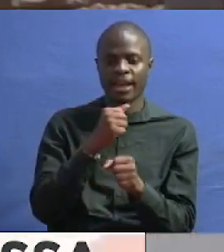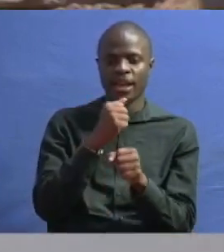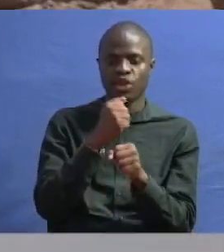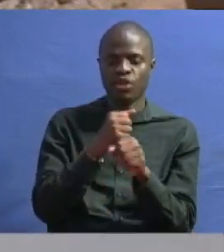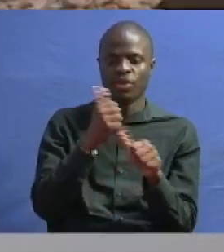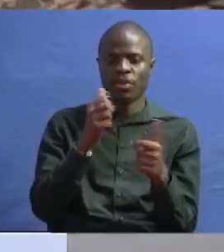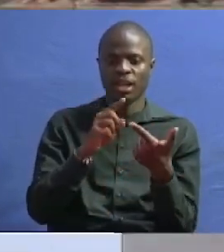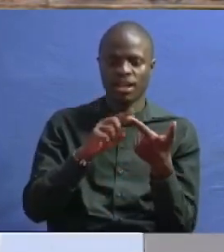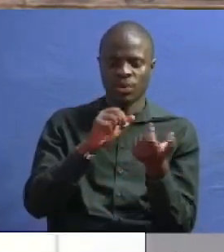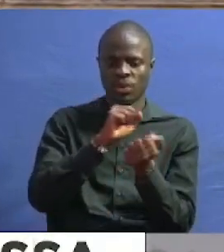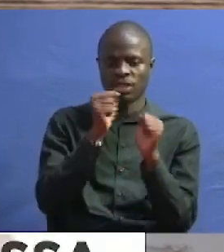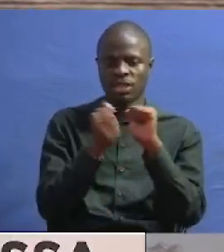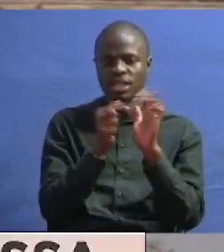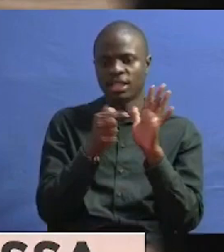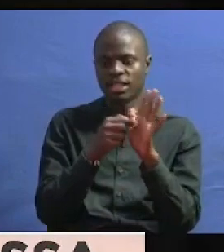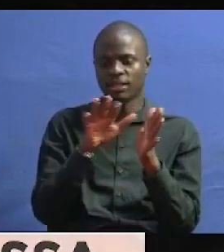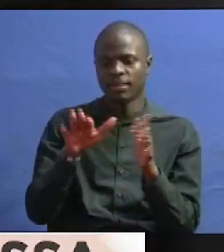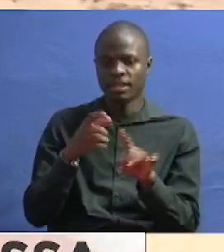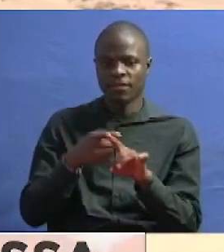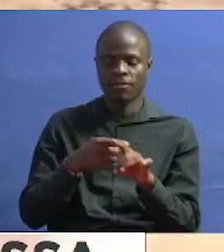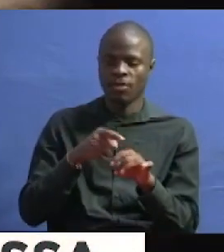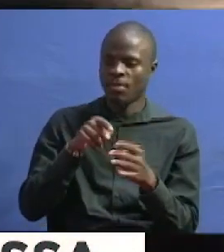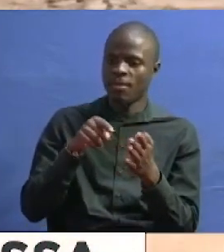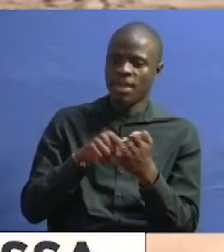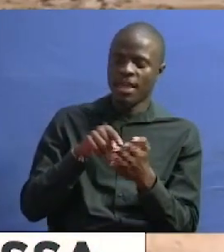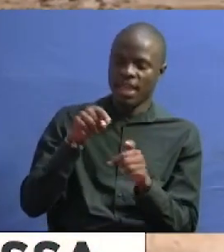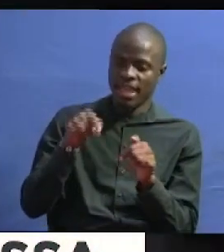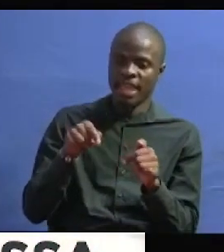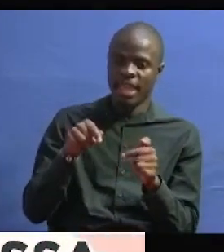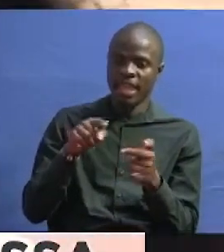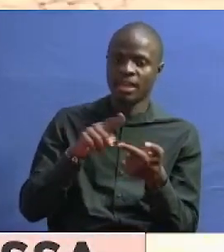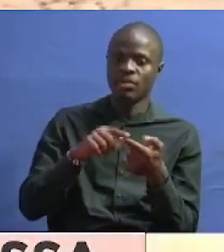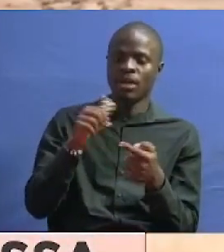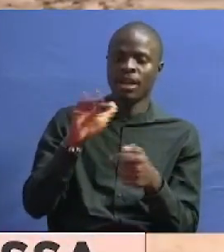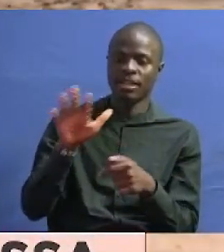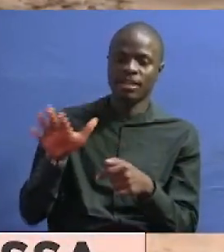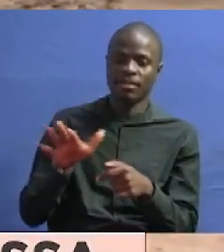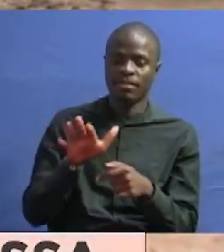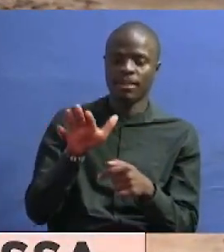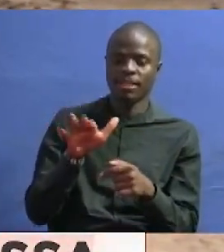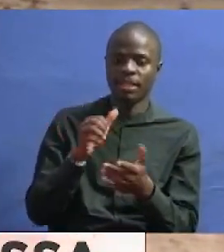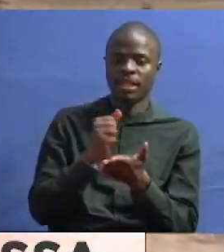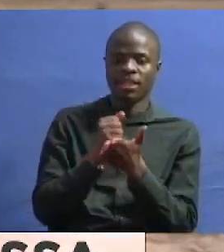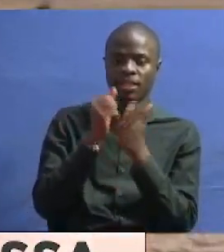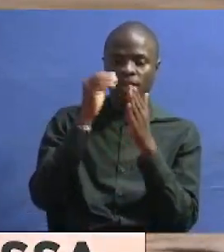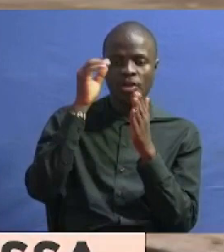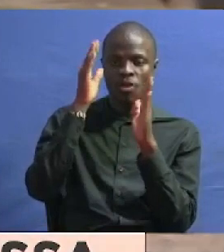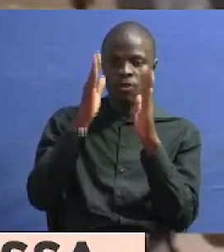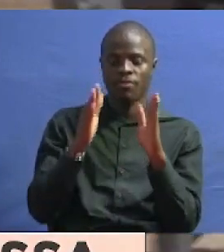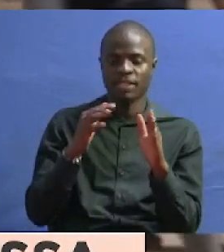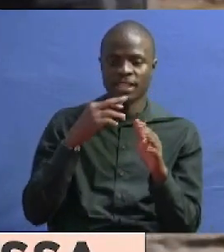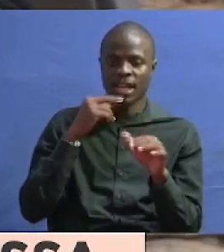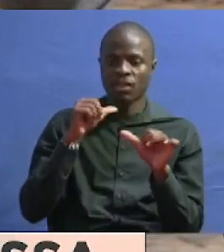Tana kutoka sehemu ya Garissa Madogo. Aliongeza kuwa maafisa hawa wataelekea eneo la